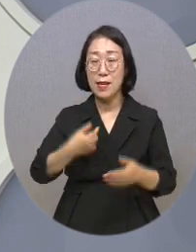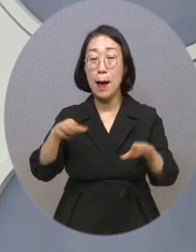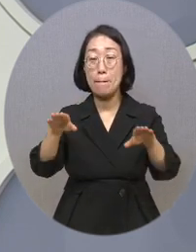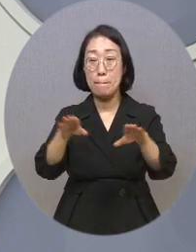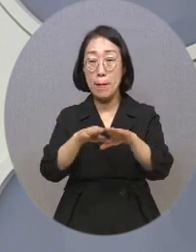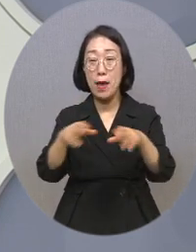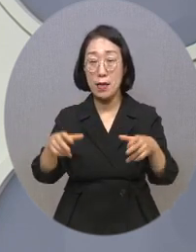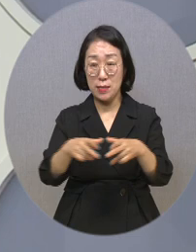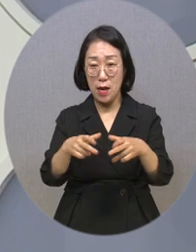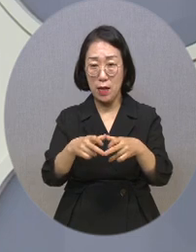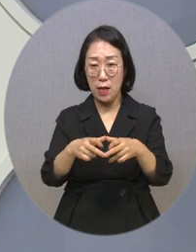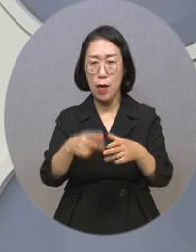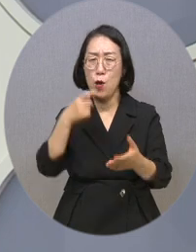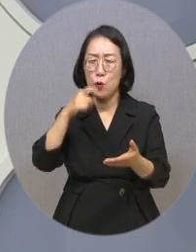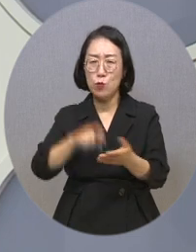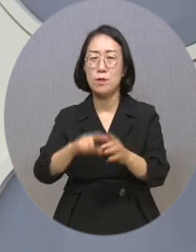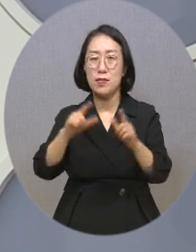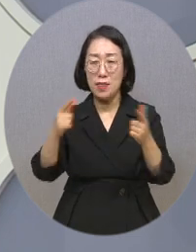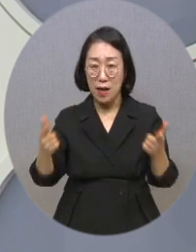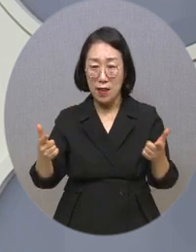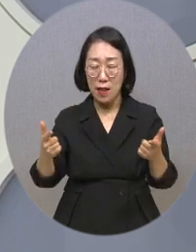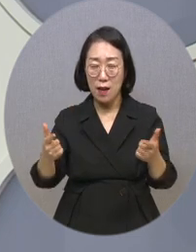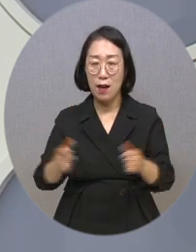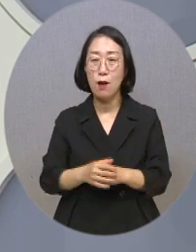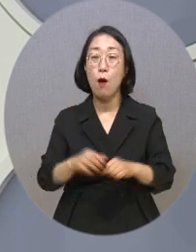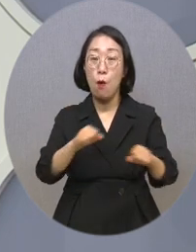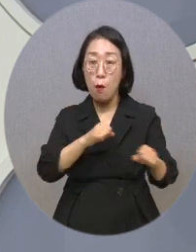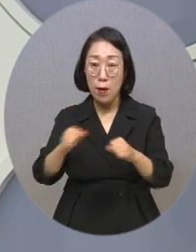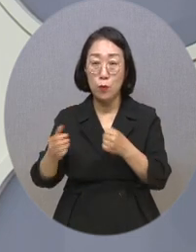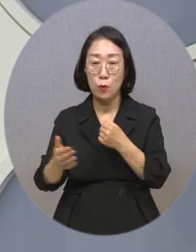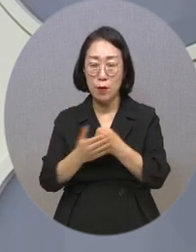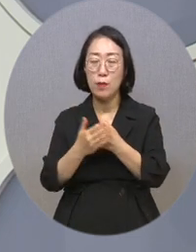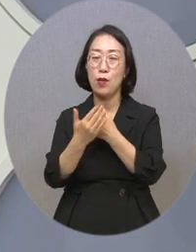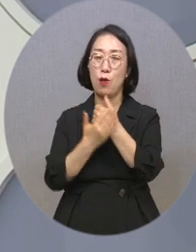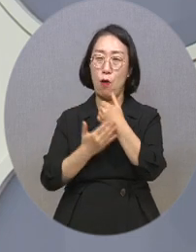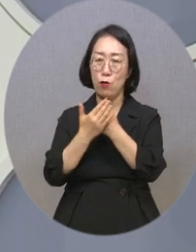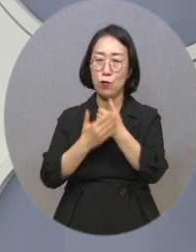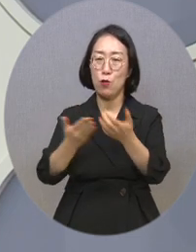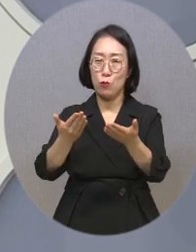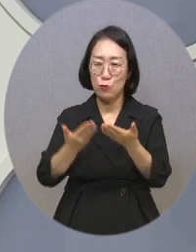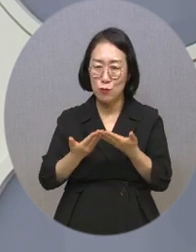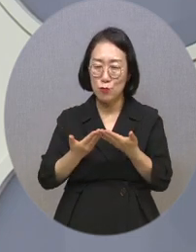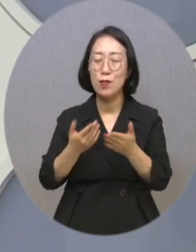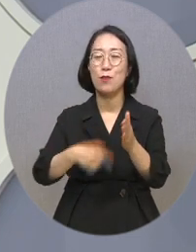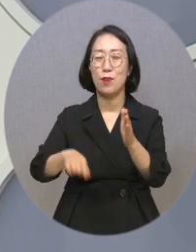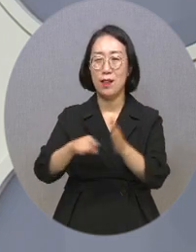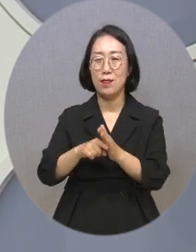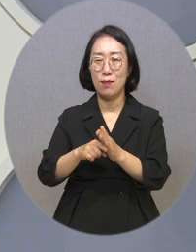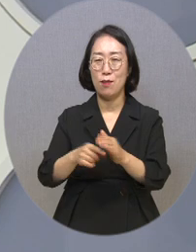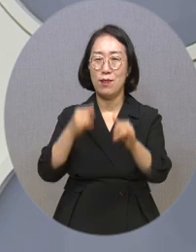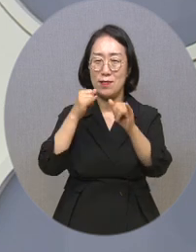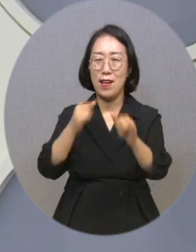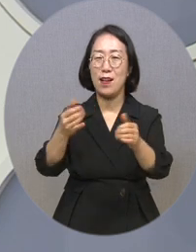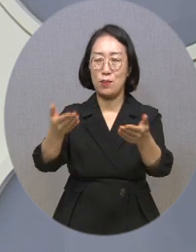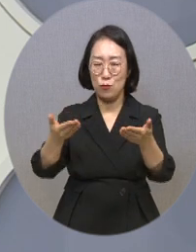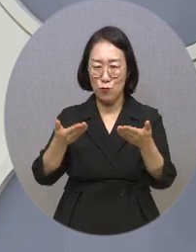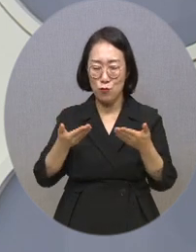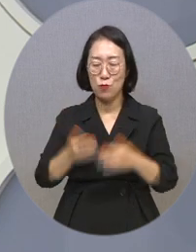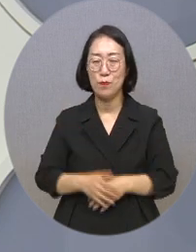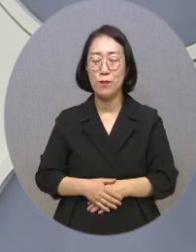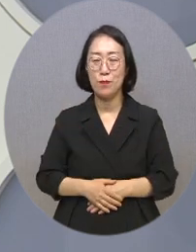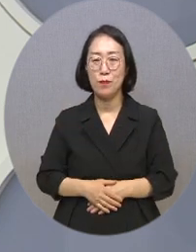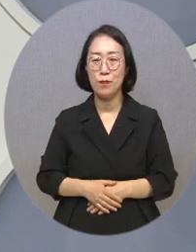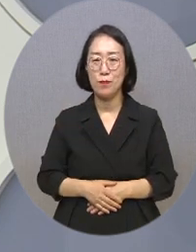장애가 좀 어렵고 거기에 하니까 격려를 해주고 싶으셔서 그랬던 게 많았던 것 같습니다. 근데